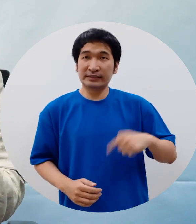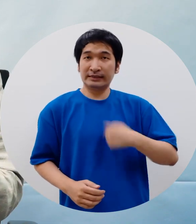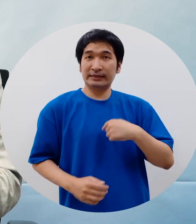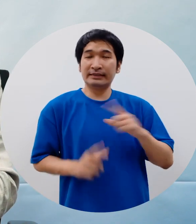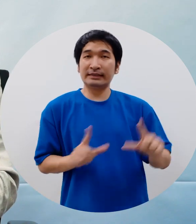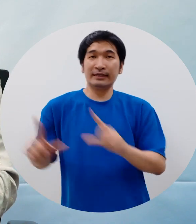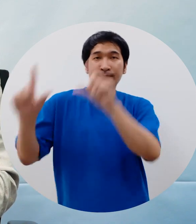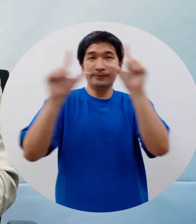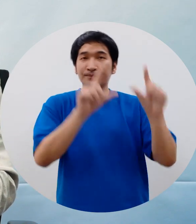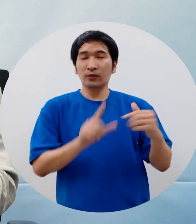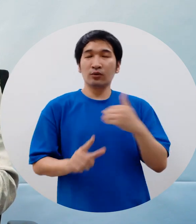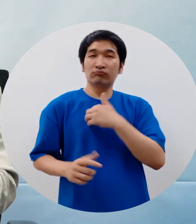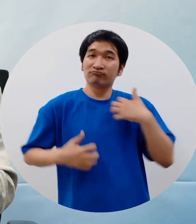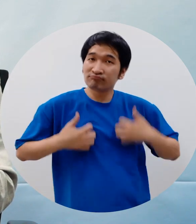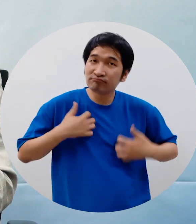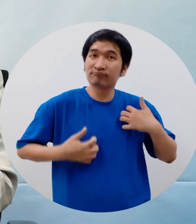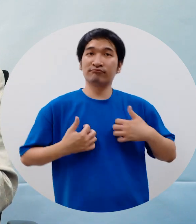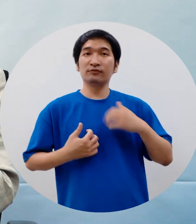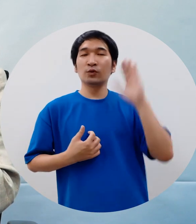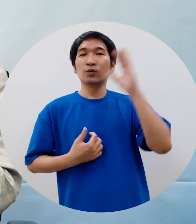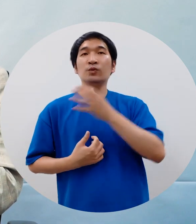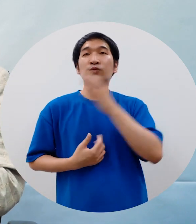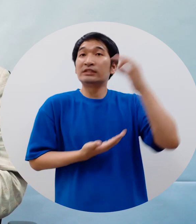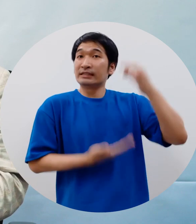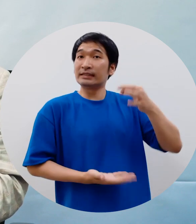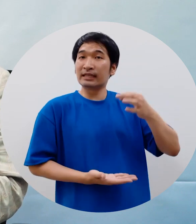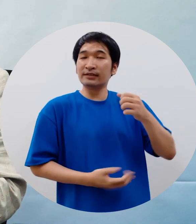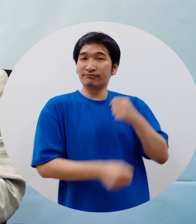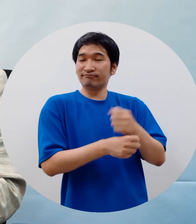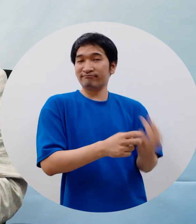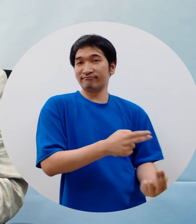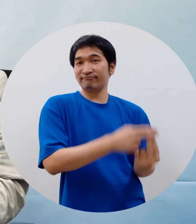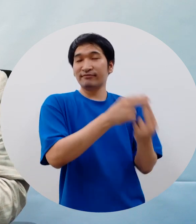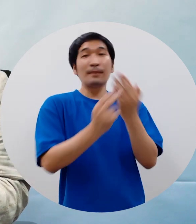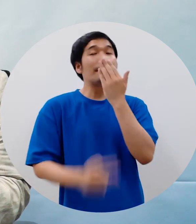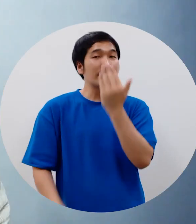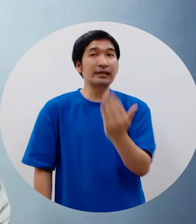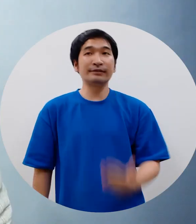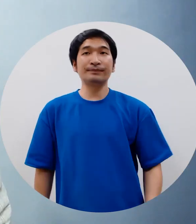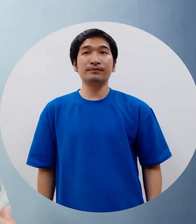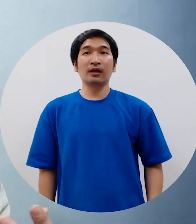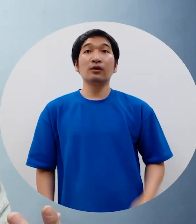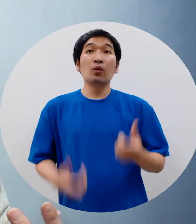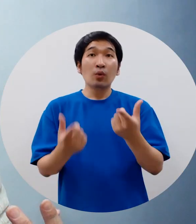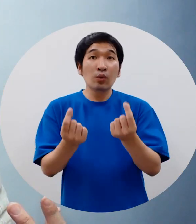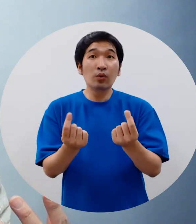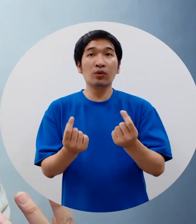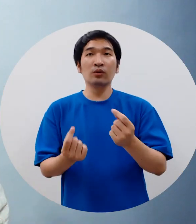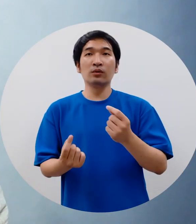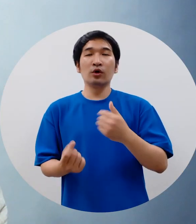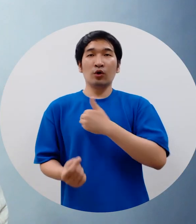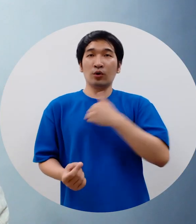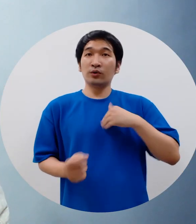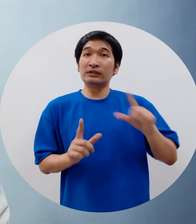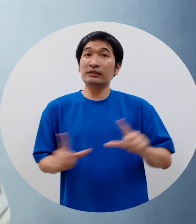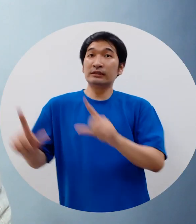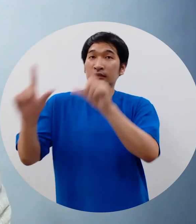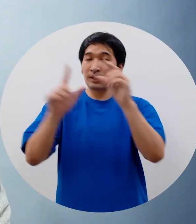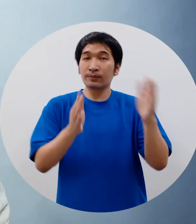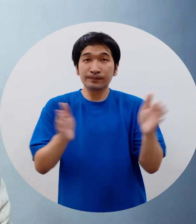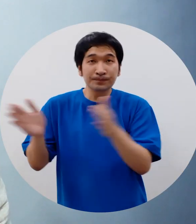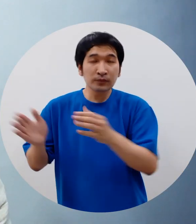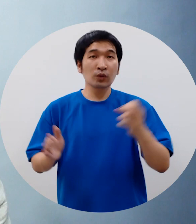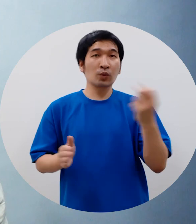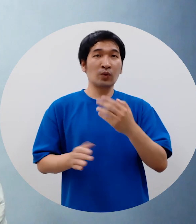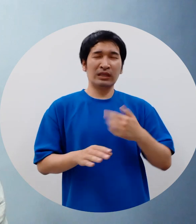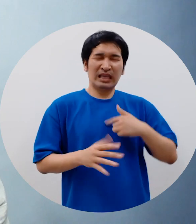충분히 자신의 삶을 영위하고 노후 자산을 만들 수 있다고 그러면, 저는 그것처럼 여유 있는 삶,